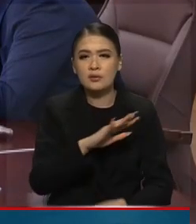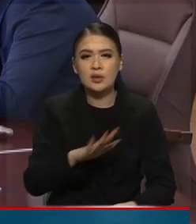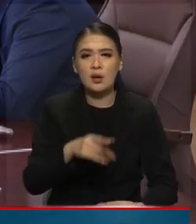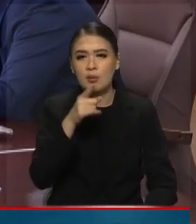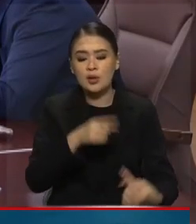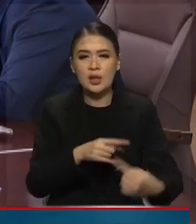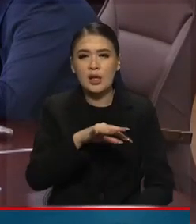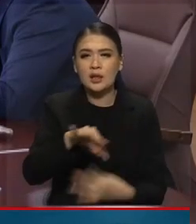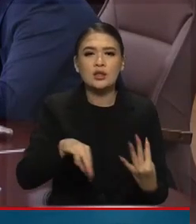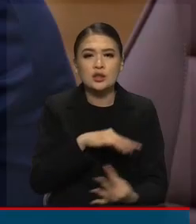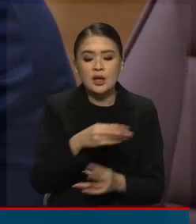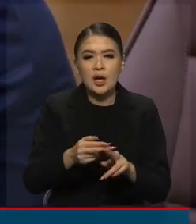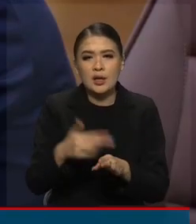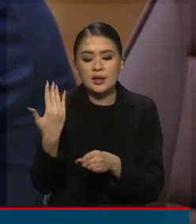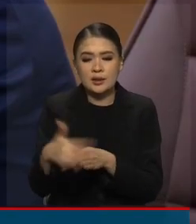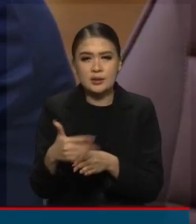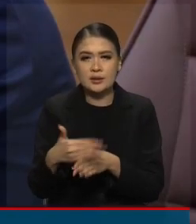с излишней закредитованностью.